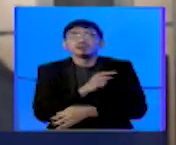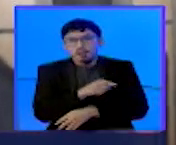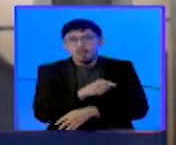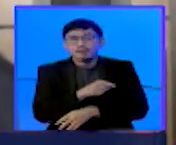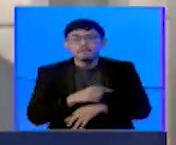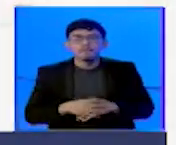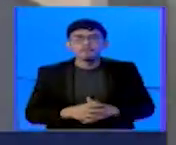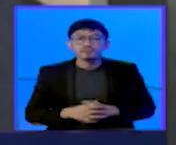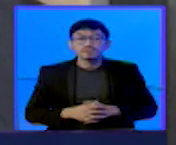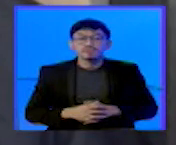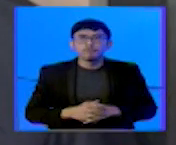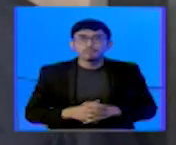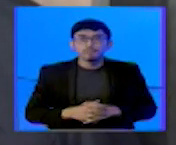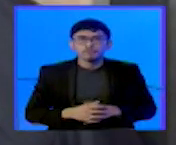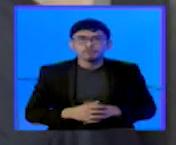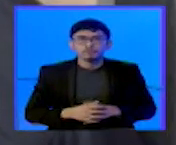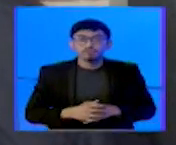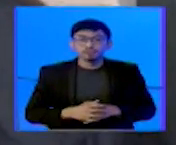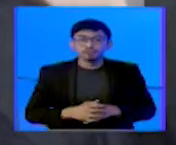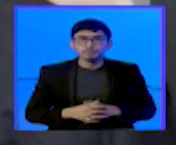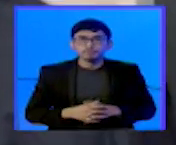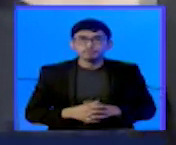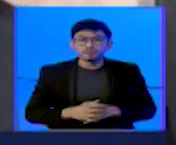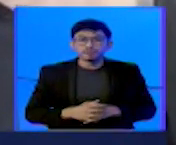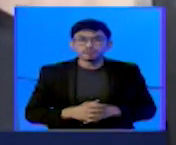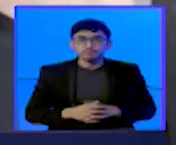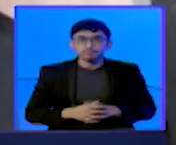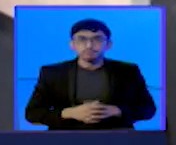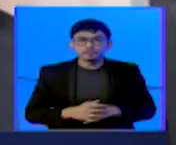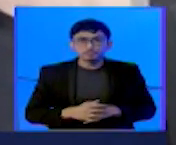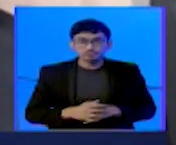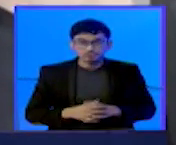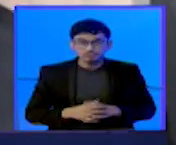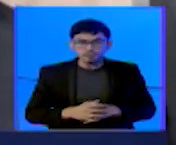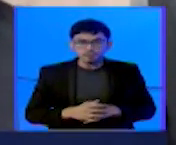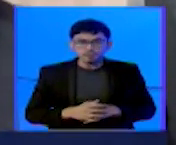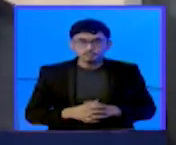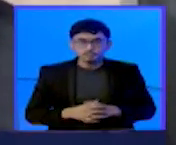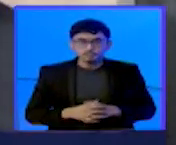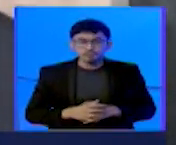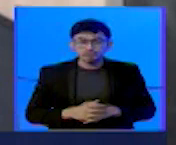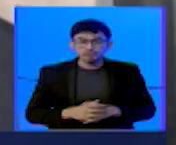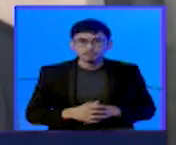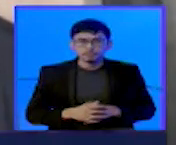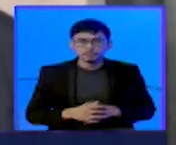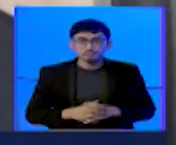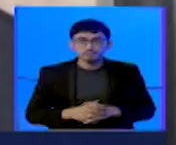daripada korban tersebut. Hasil sementara, jadi berdasarkan riwayat